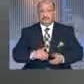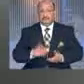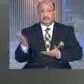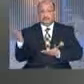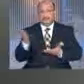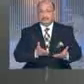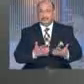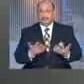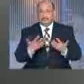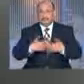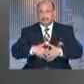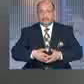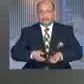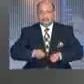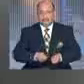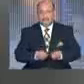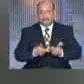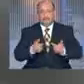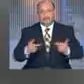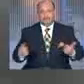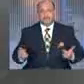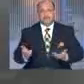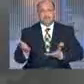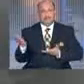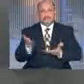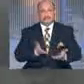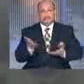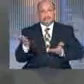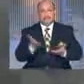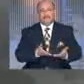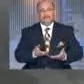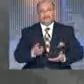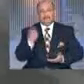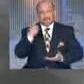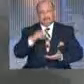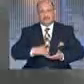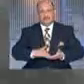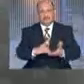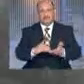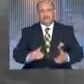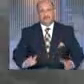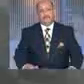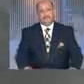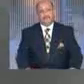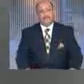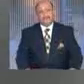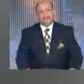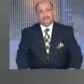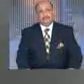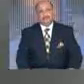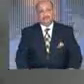المدني، لتكون مدينة طوزر مدينة نظيفة وسياحية بامتياز.